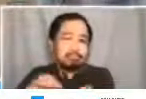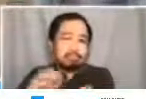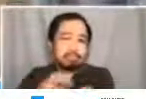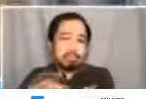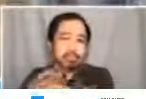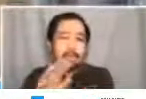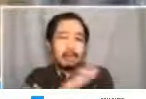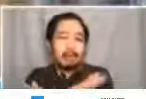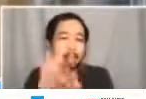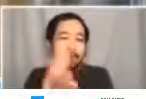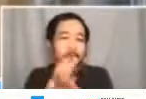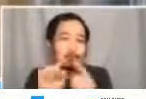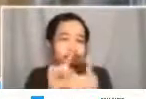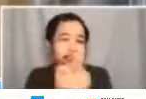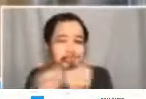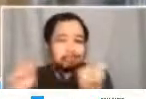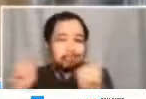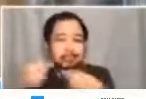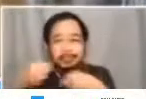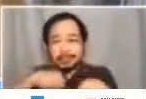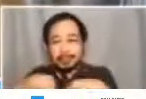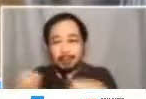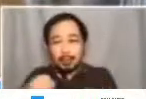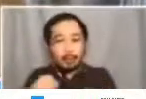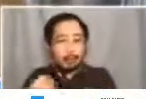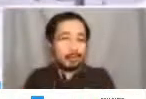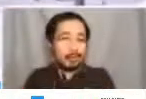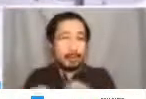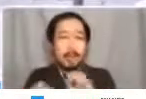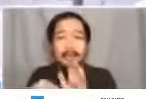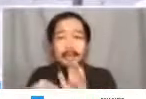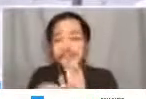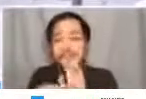Certificate of Authority to operate. Kaugnay naman sa